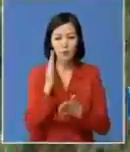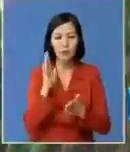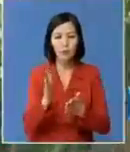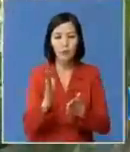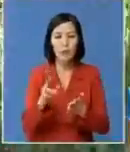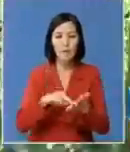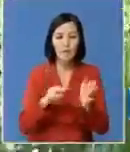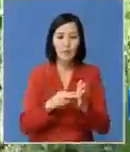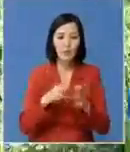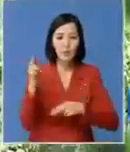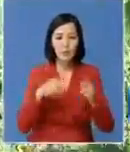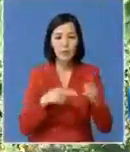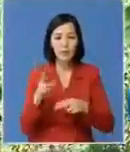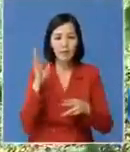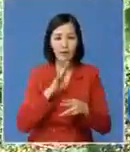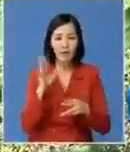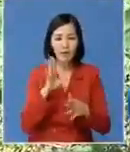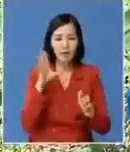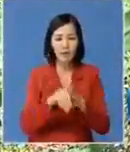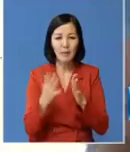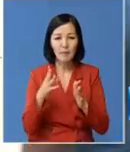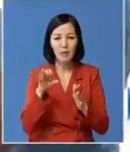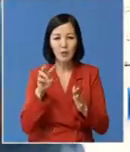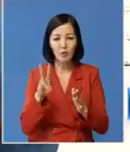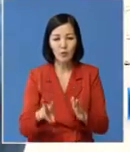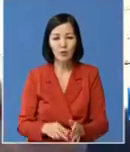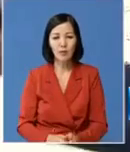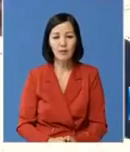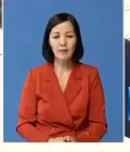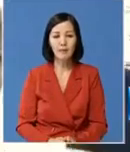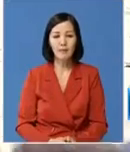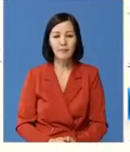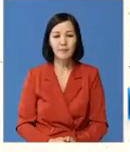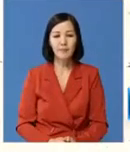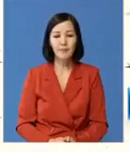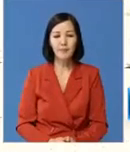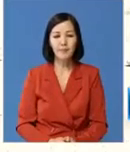Пока планируют построить плодохранилище вместимостью 5 тонн.